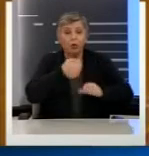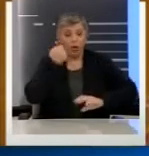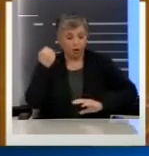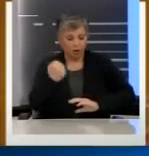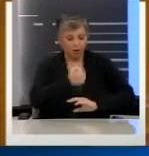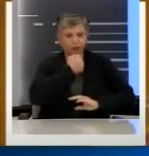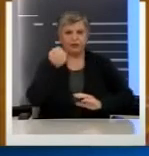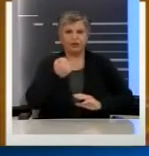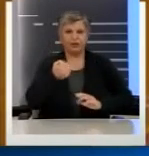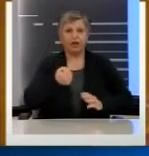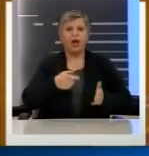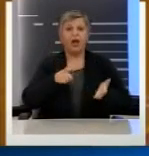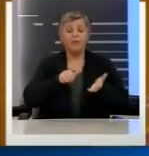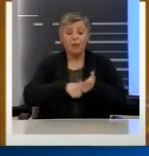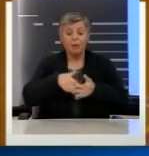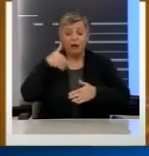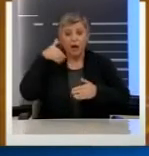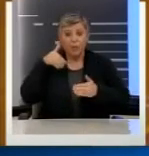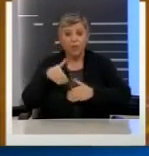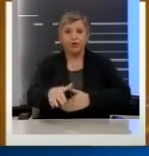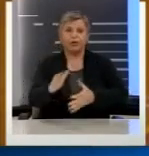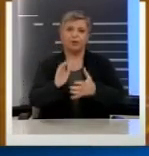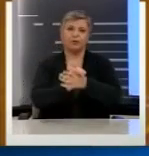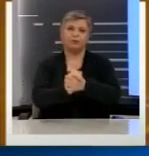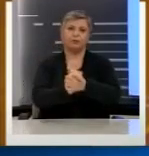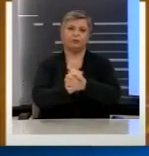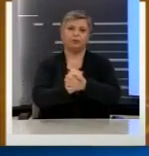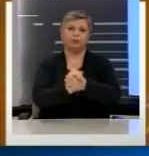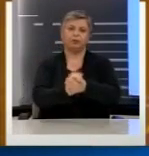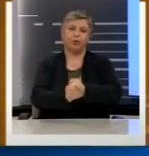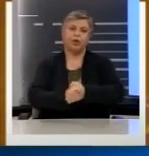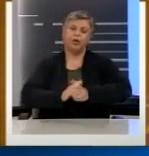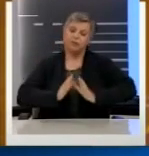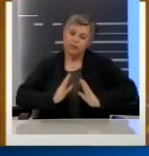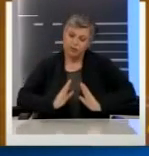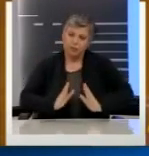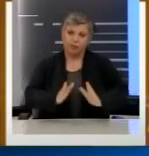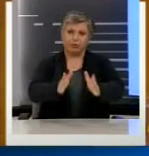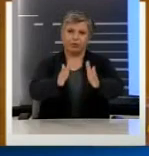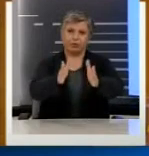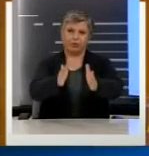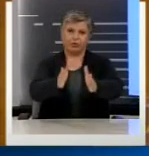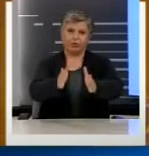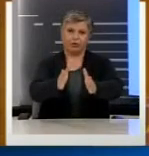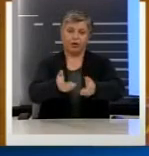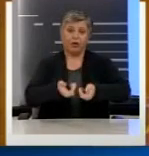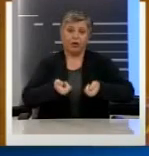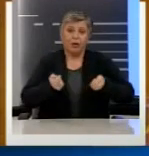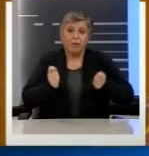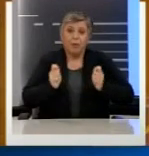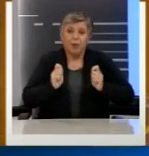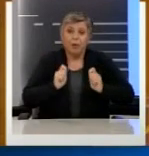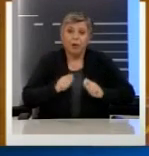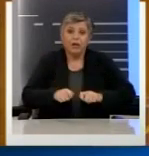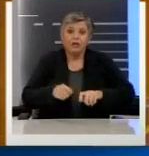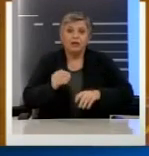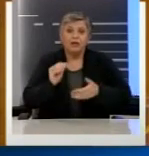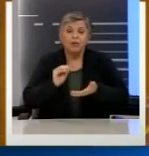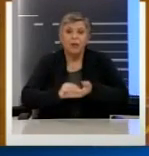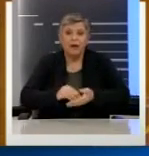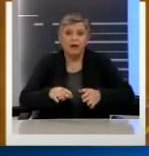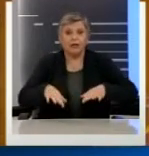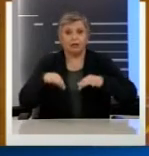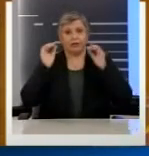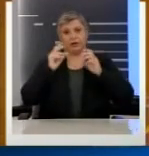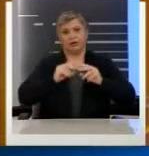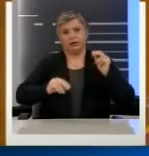μαζί από εδώ και πέρα ως προς αυτά. Δεν είναι δυνατόν, επαναλαμβάνω, να μηδενίζουμε το ρολόι. Είναι